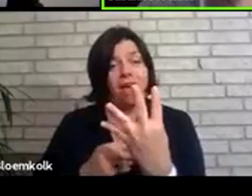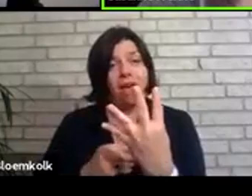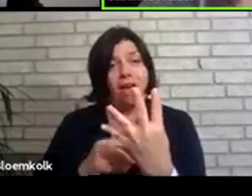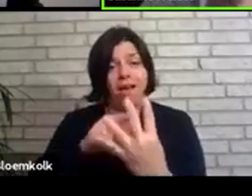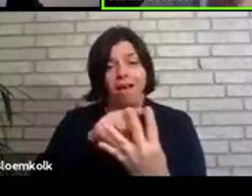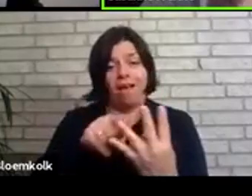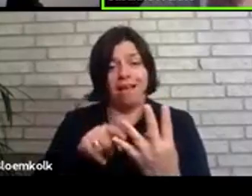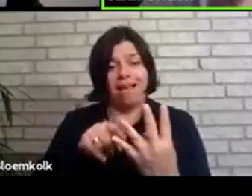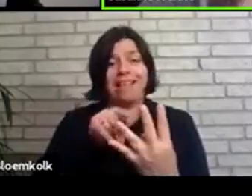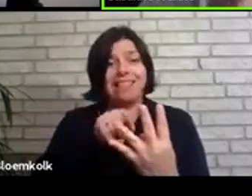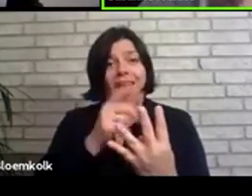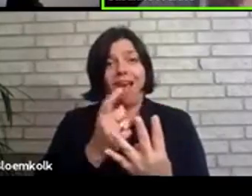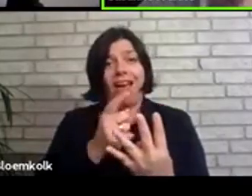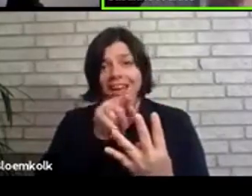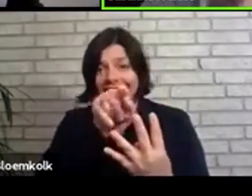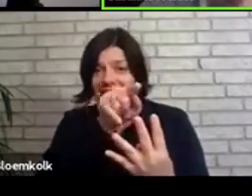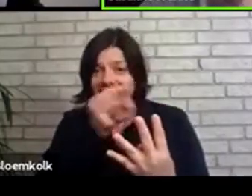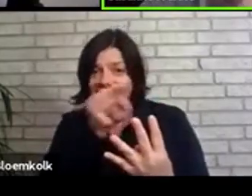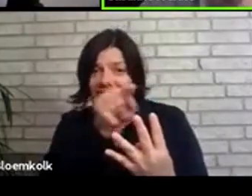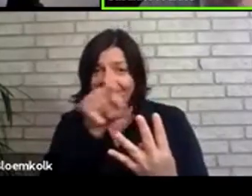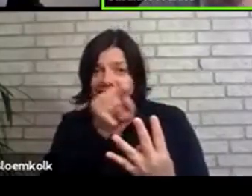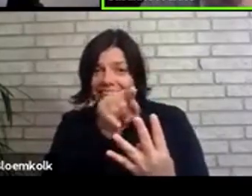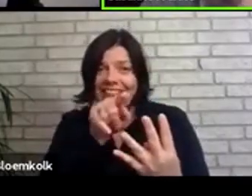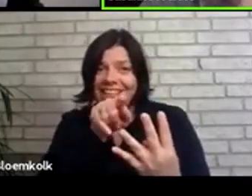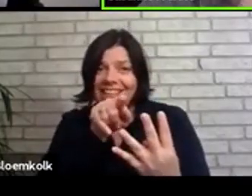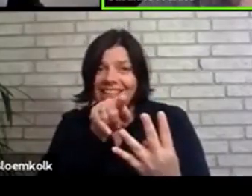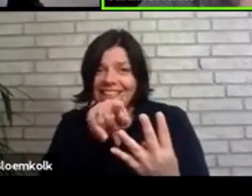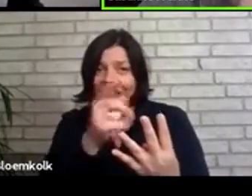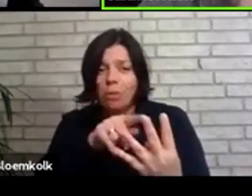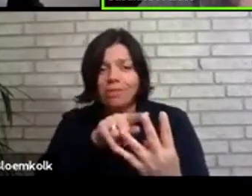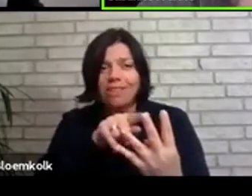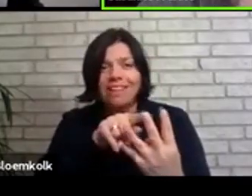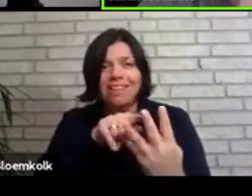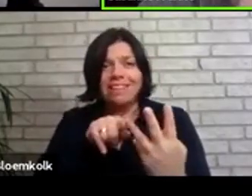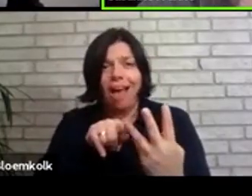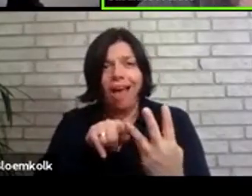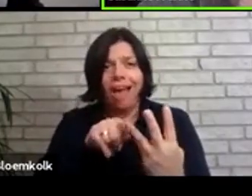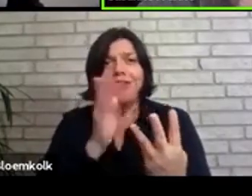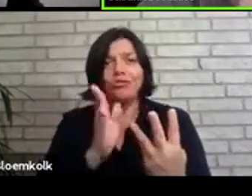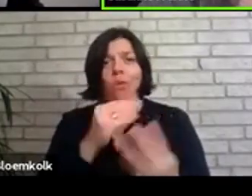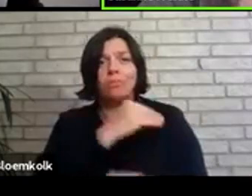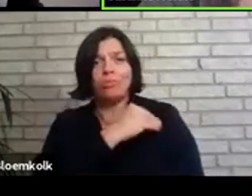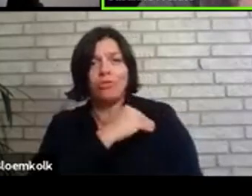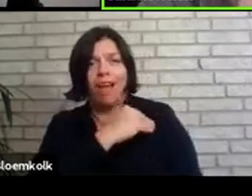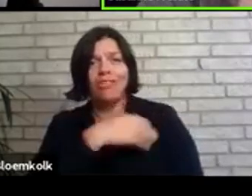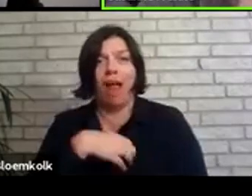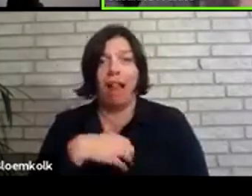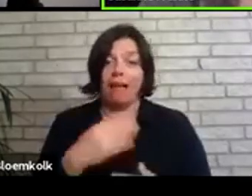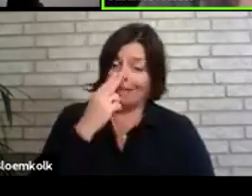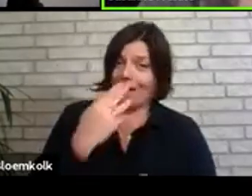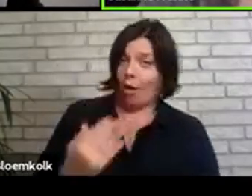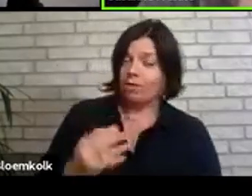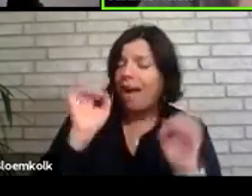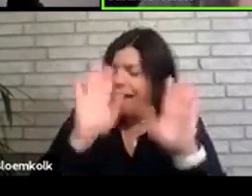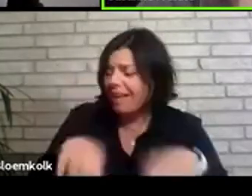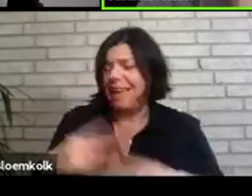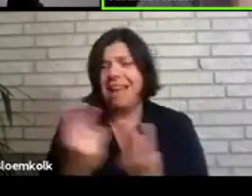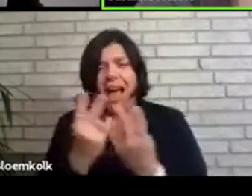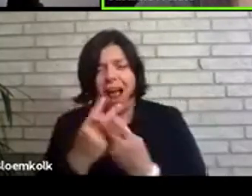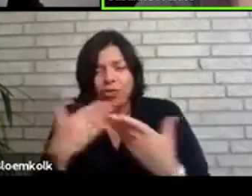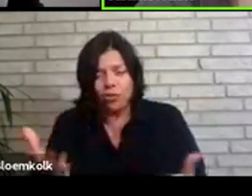und mich zu pieksen. Und das ist das Ding. Ja, offensichtlich können wir ja damit leben. Ich bin Mitte 50 in Gelsenkirchen geboren, ich lebe auch